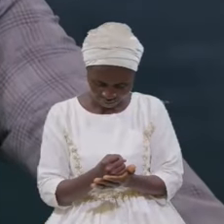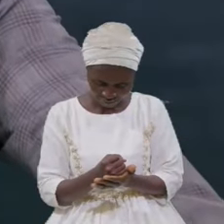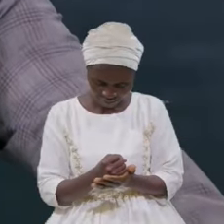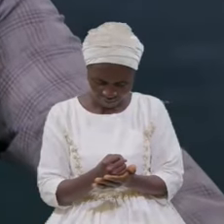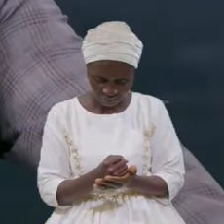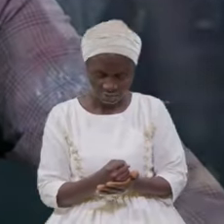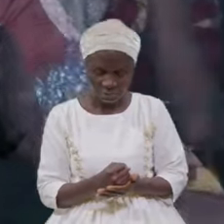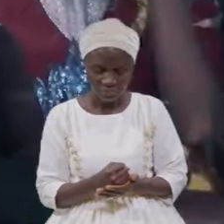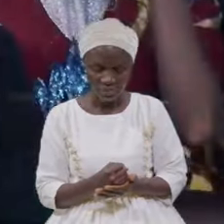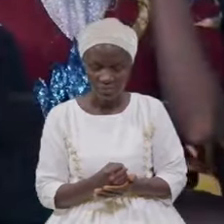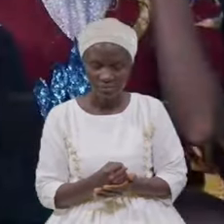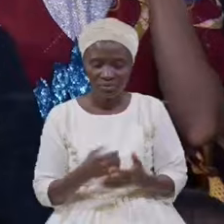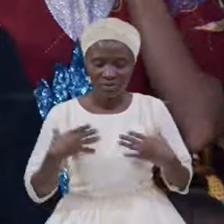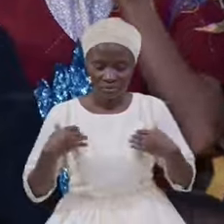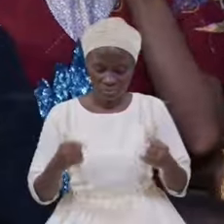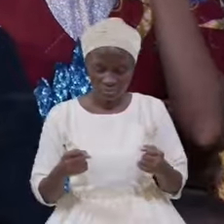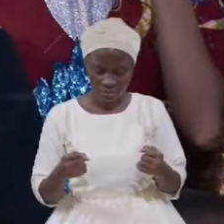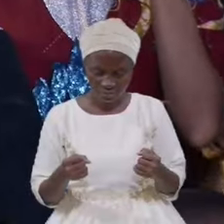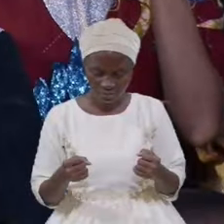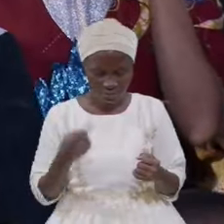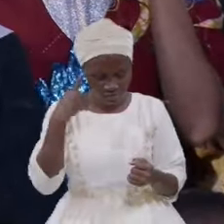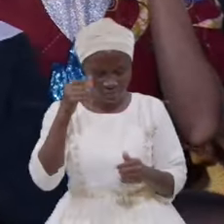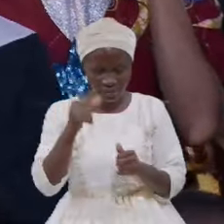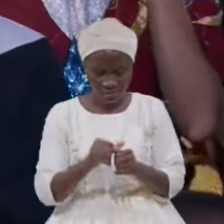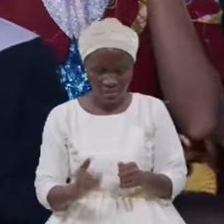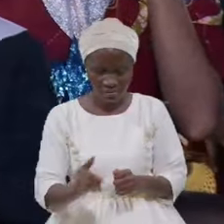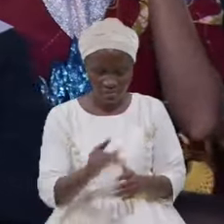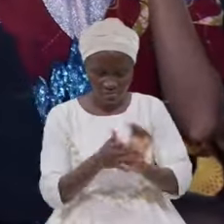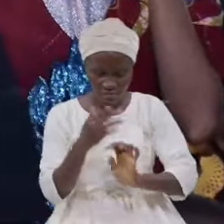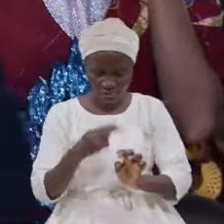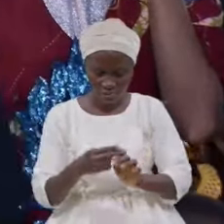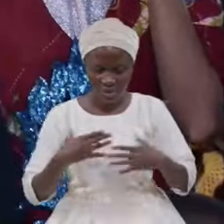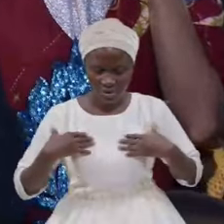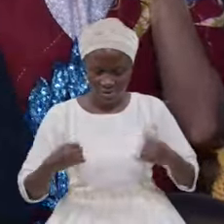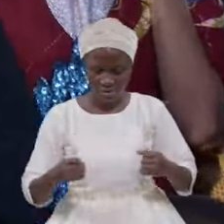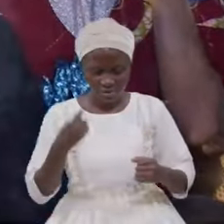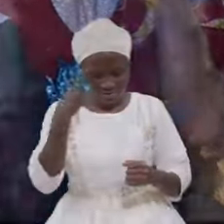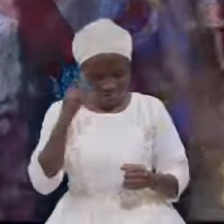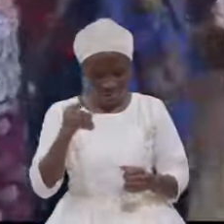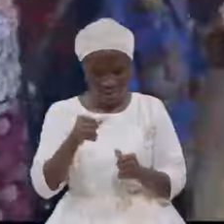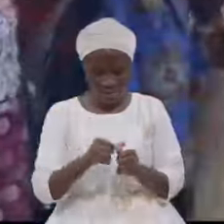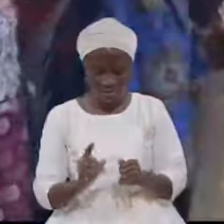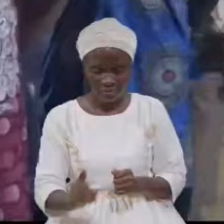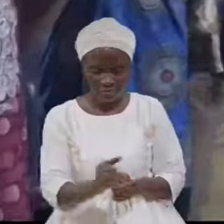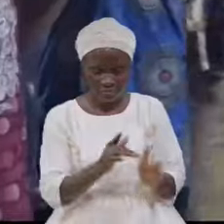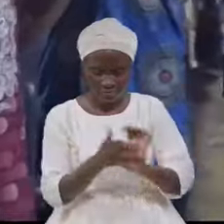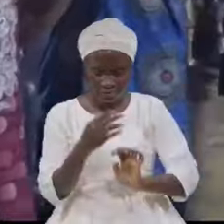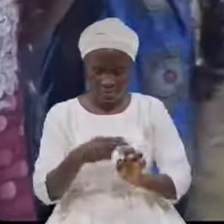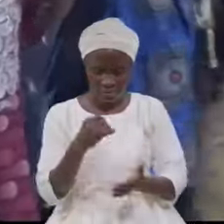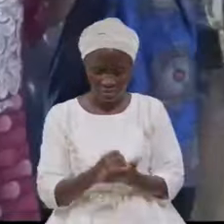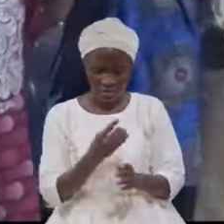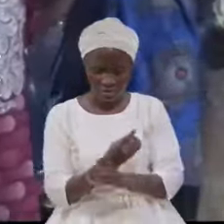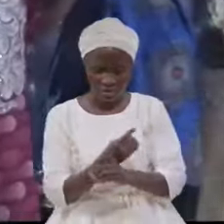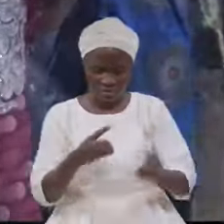Rétablissement pour tout le monde, guérison pour tout le monde, délivrance pour